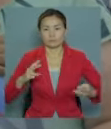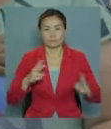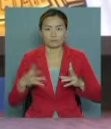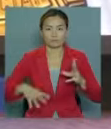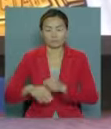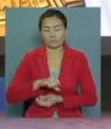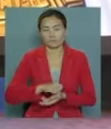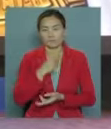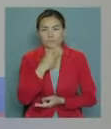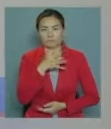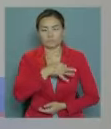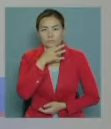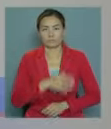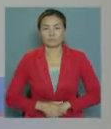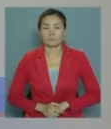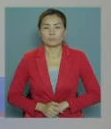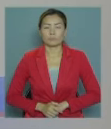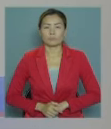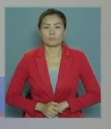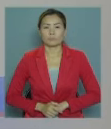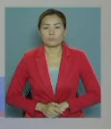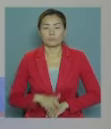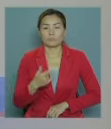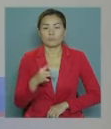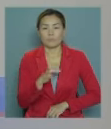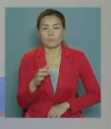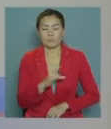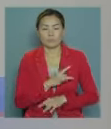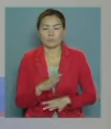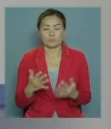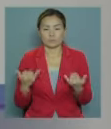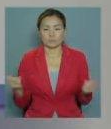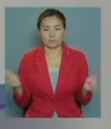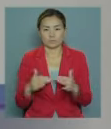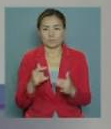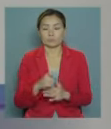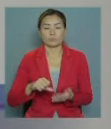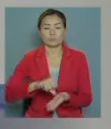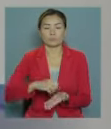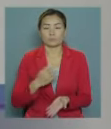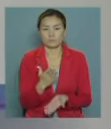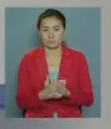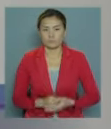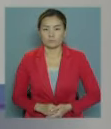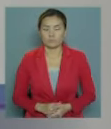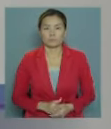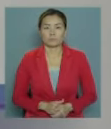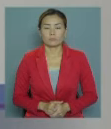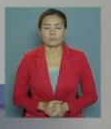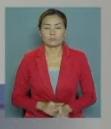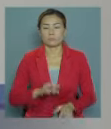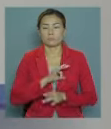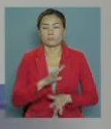бишілердің өнеріне тәнті болды. Рәміздер күніне арналған салтанатты жиыннан шығып тұрмыз. Ал